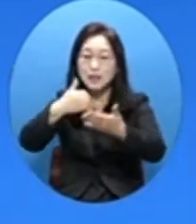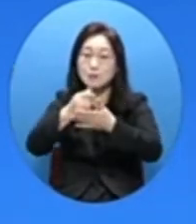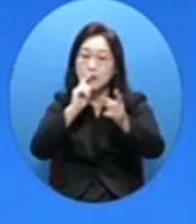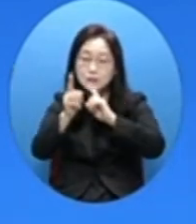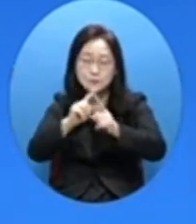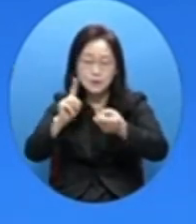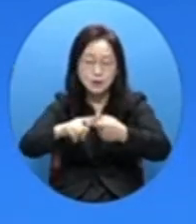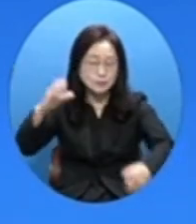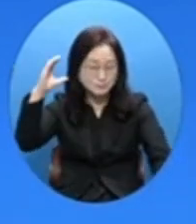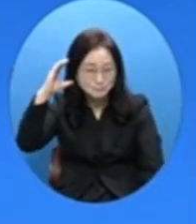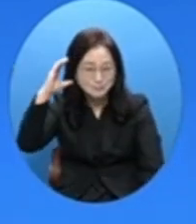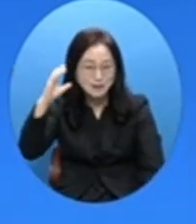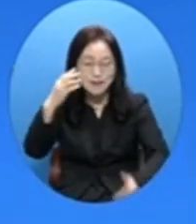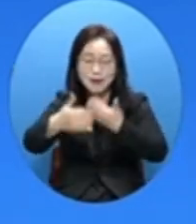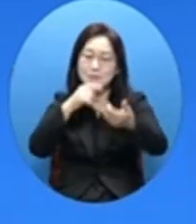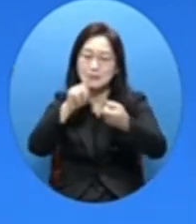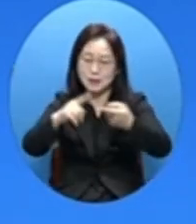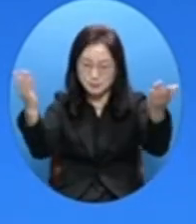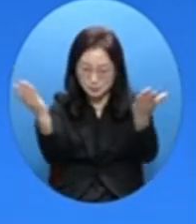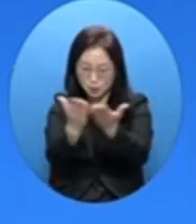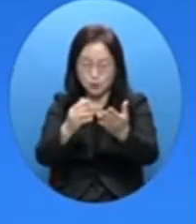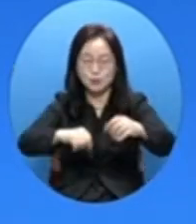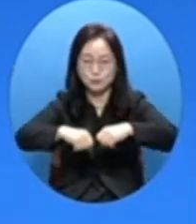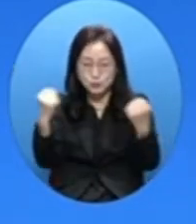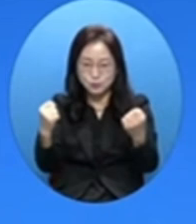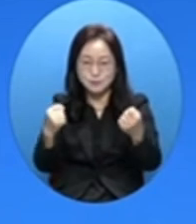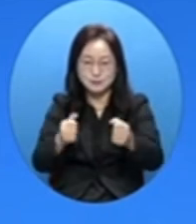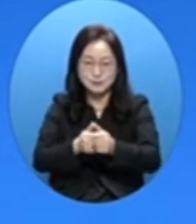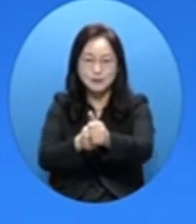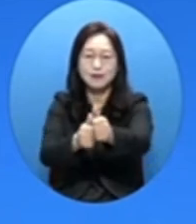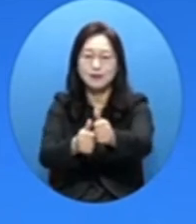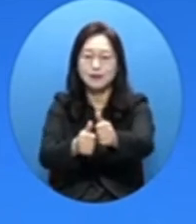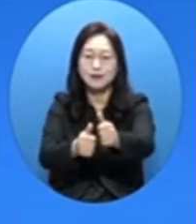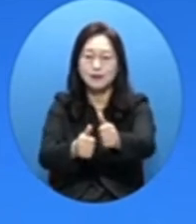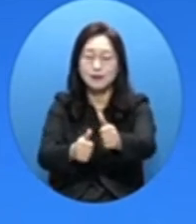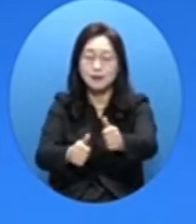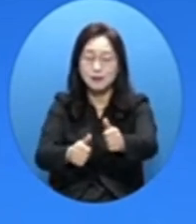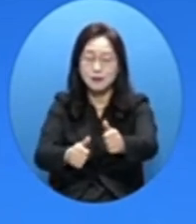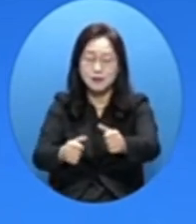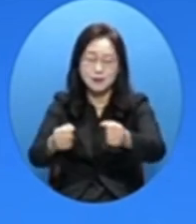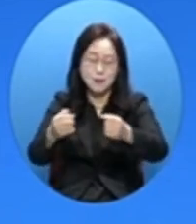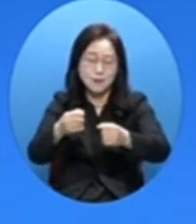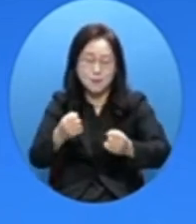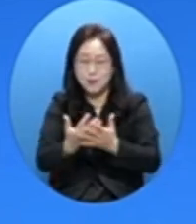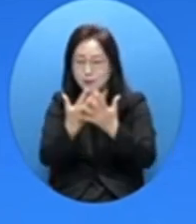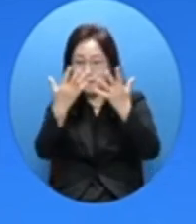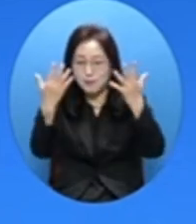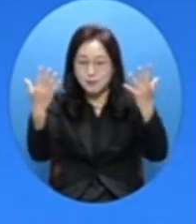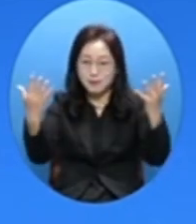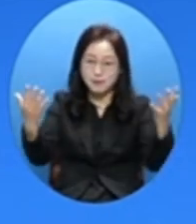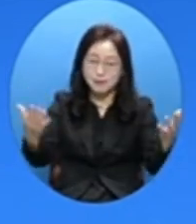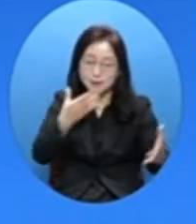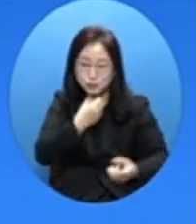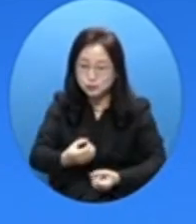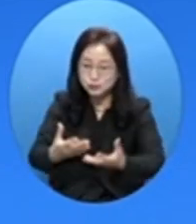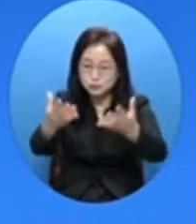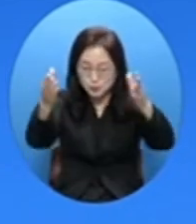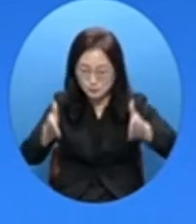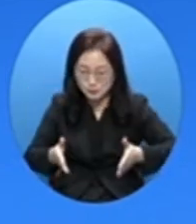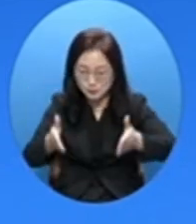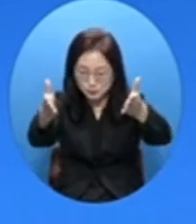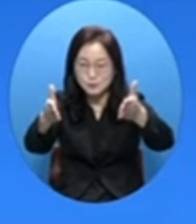기울이고 그 말씀을 듣고 순종하며 말씀대로 살아가게 될 때 우리 앞에 시온의 대로가 열릴 것입니다. 축복의 길이 열릴